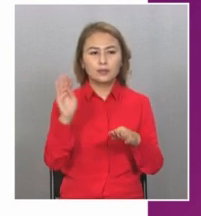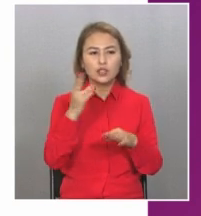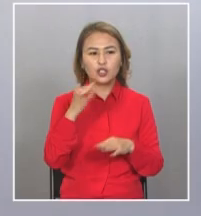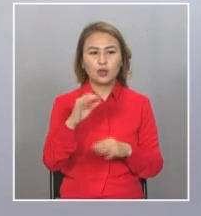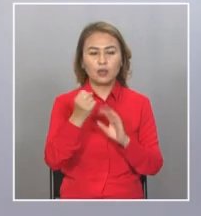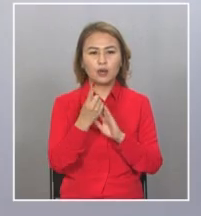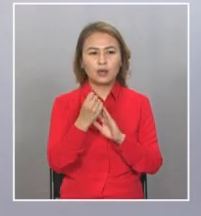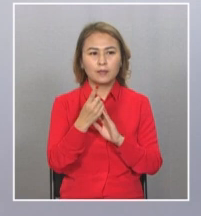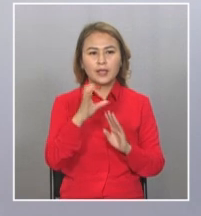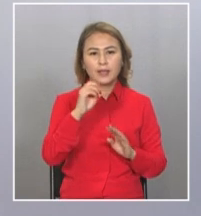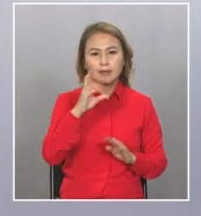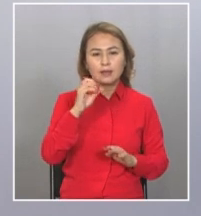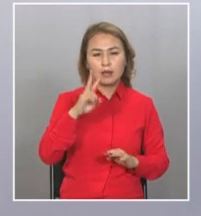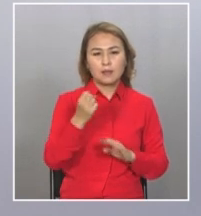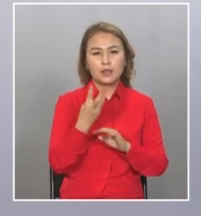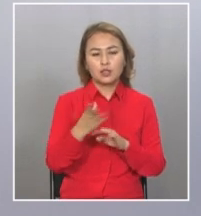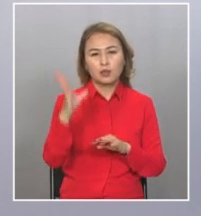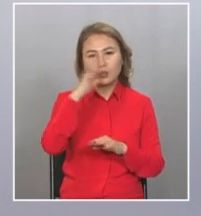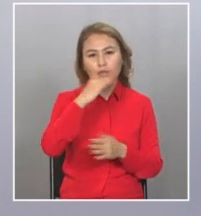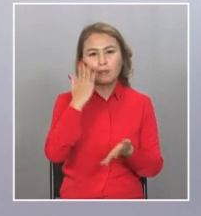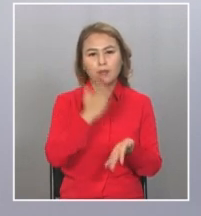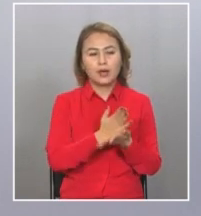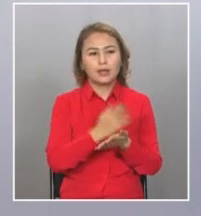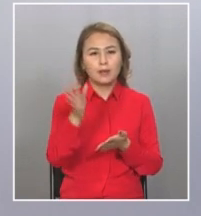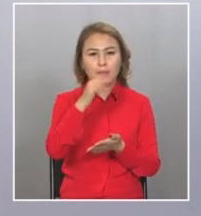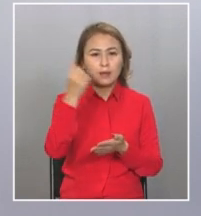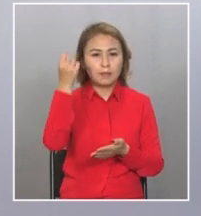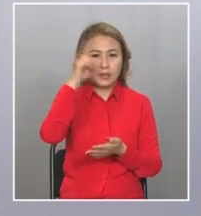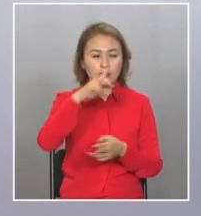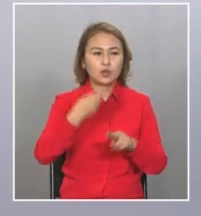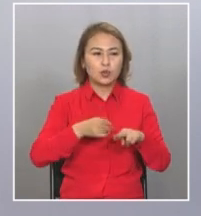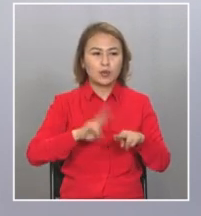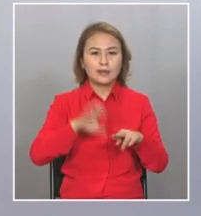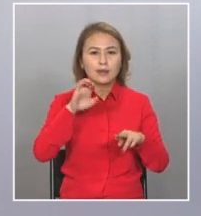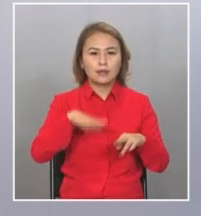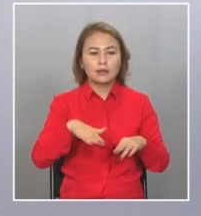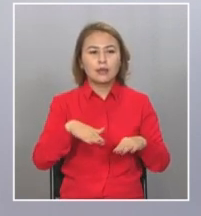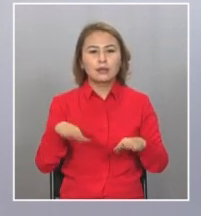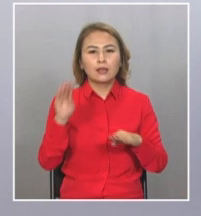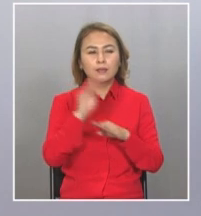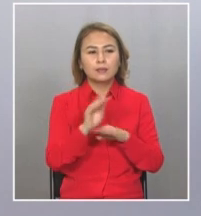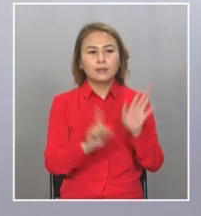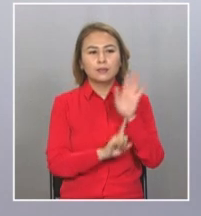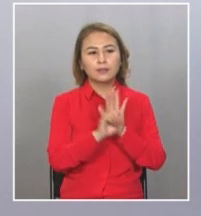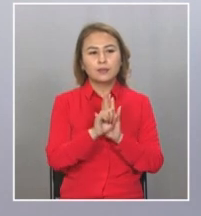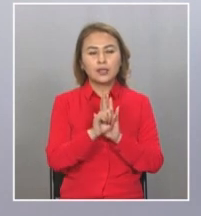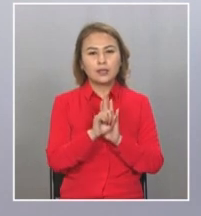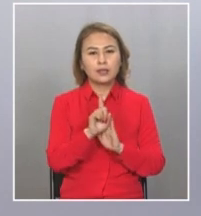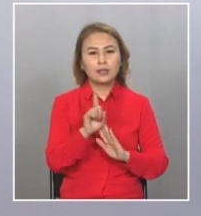G11. Excel-дің бірнеше мүмкіндіктері бар екенін білеміз. Соның бірі статистикалық мәліметтерді талдау